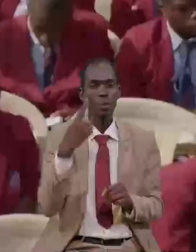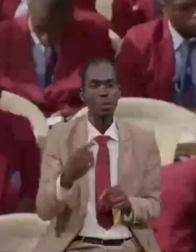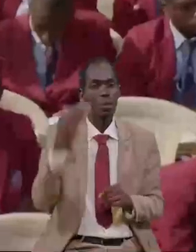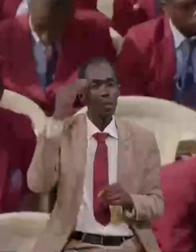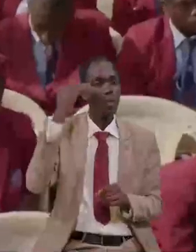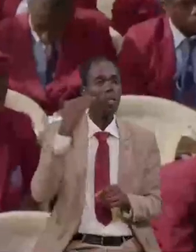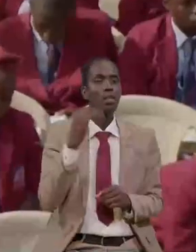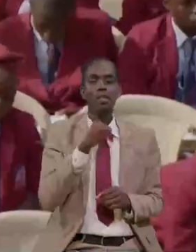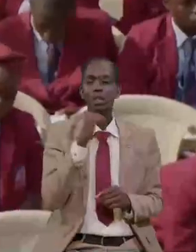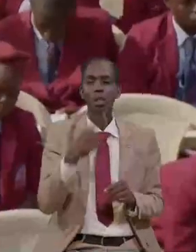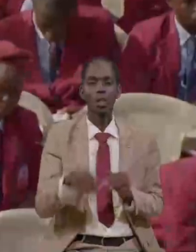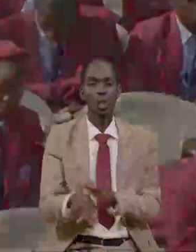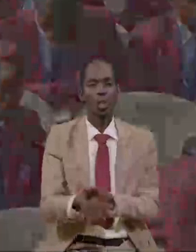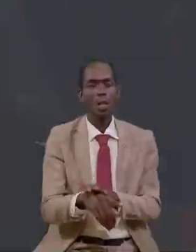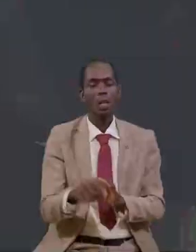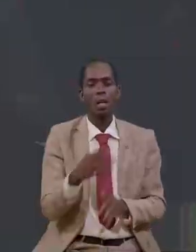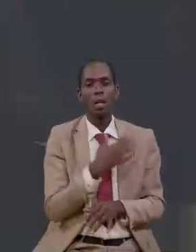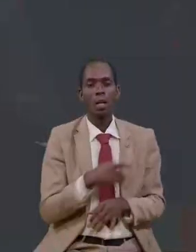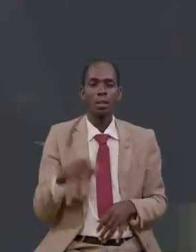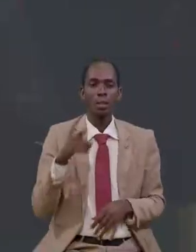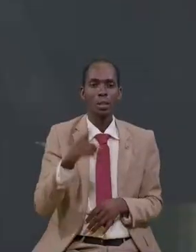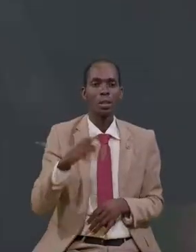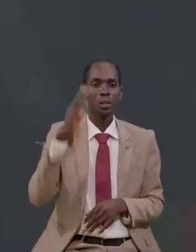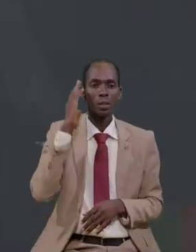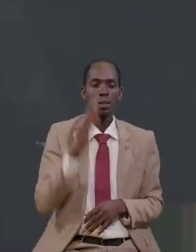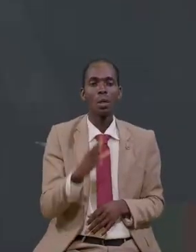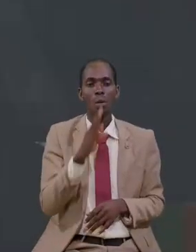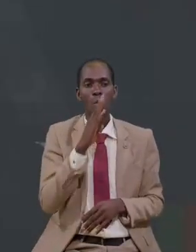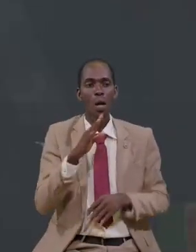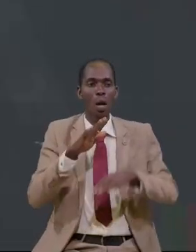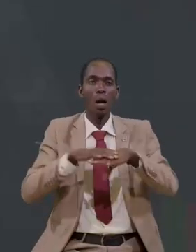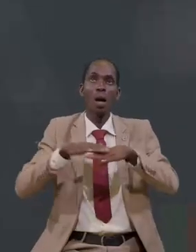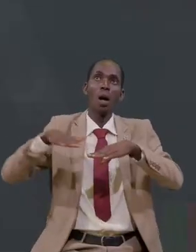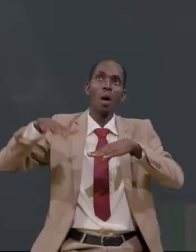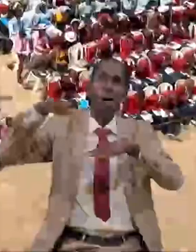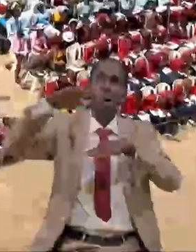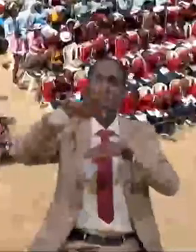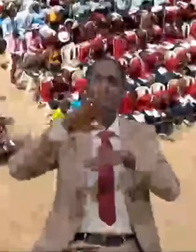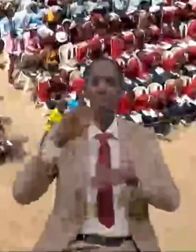queue. Et tu seras toujours en haut.